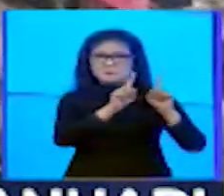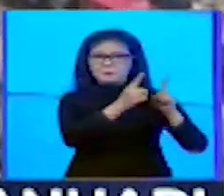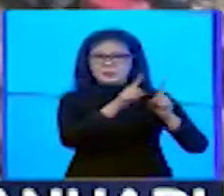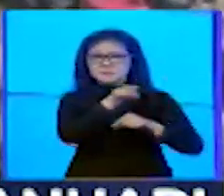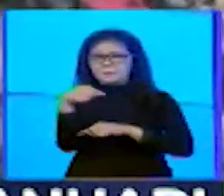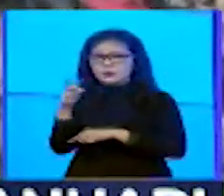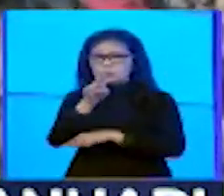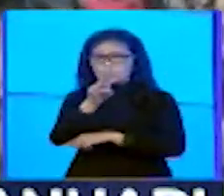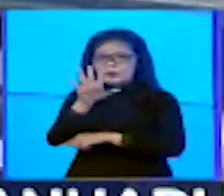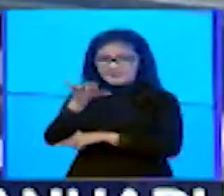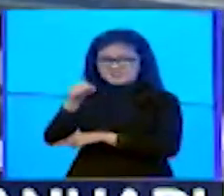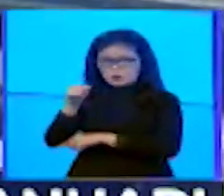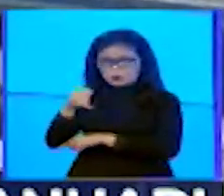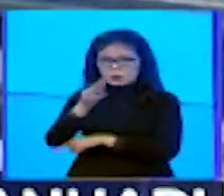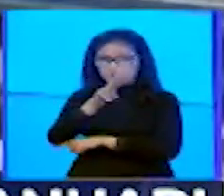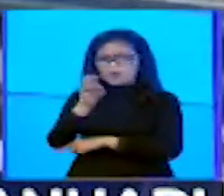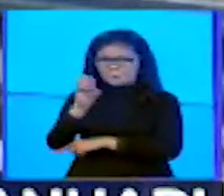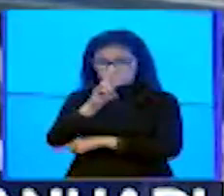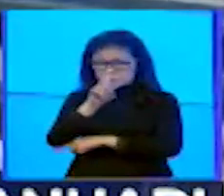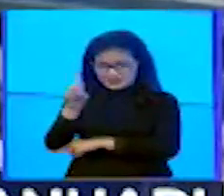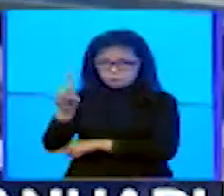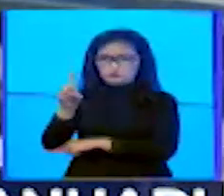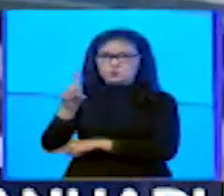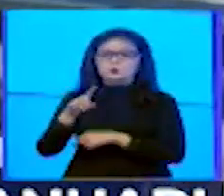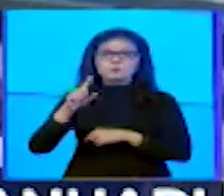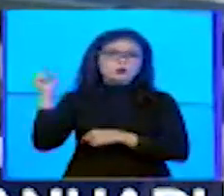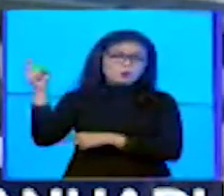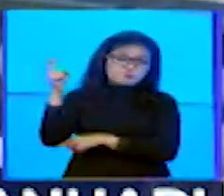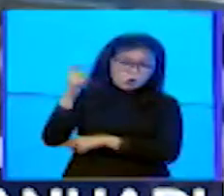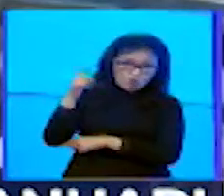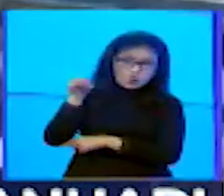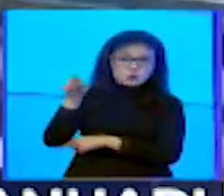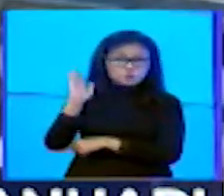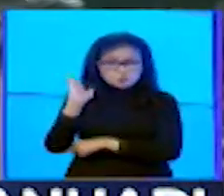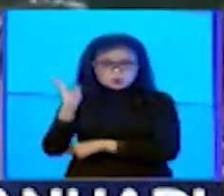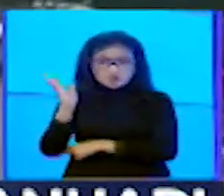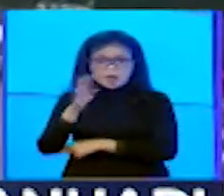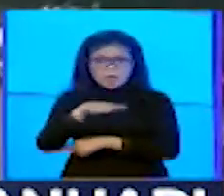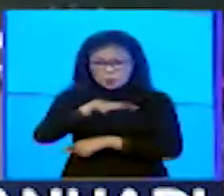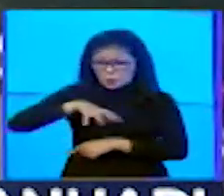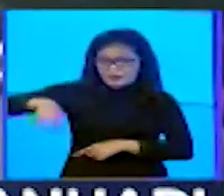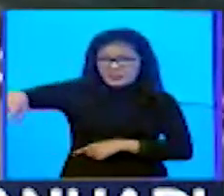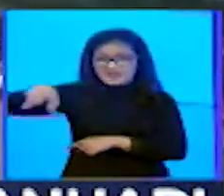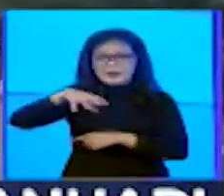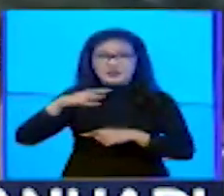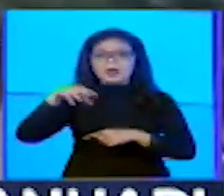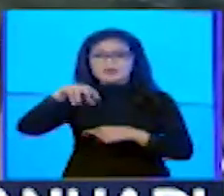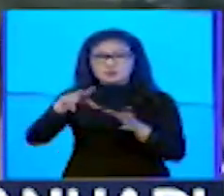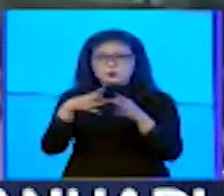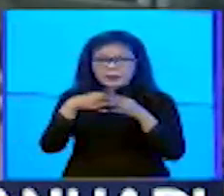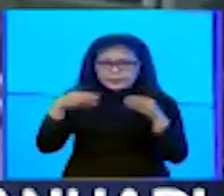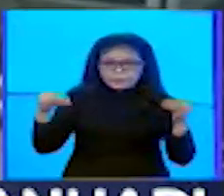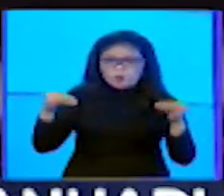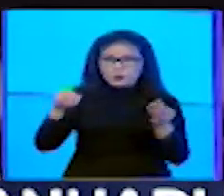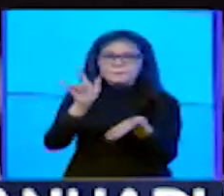25 Januari 2021. Selain Bogor, prioritas PSBB ketat Jawa Barat berlaku di Depok, Bekasi, Cimahi, dan